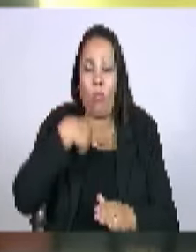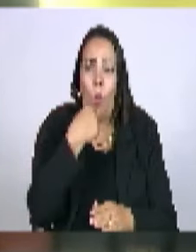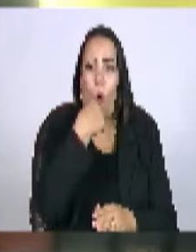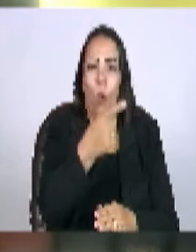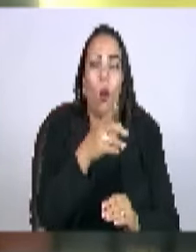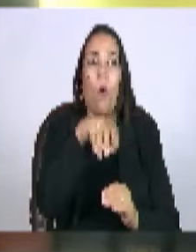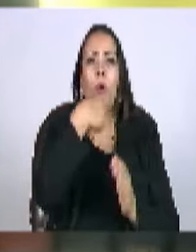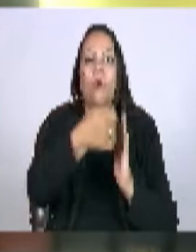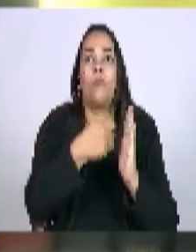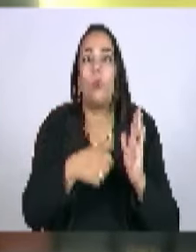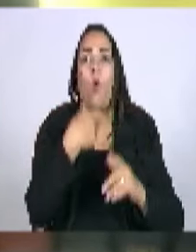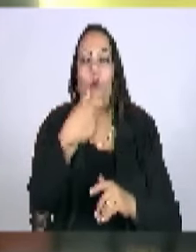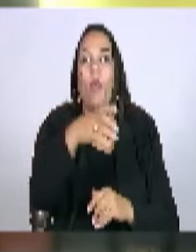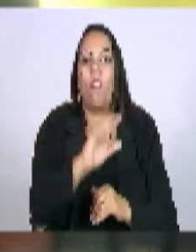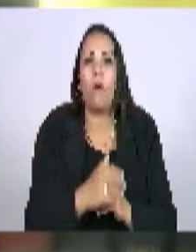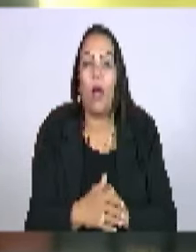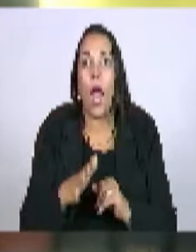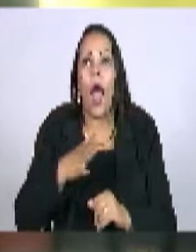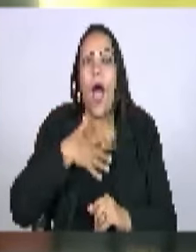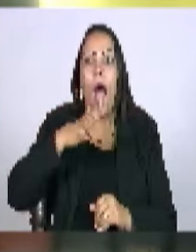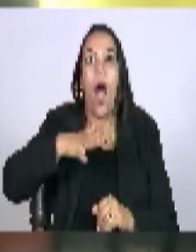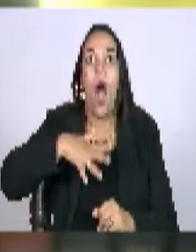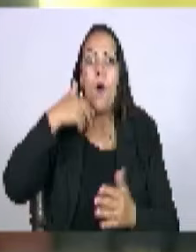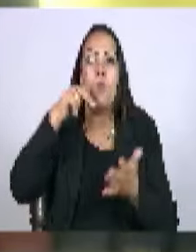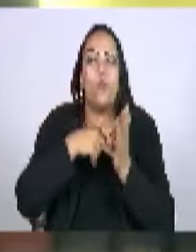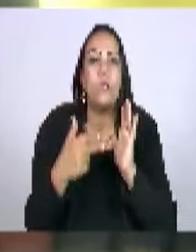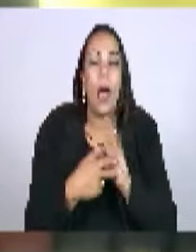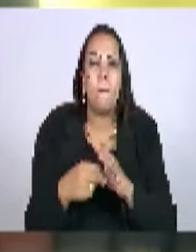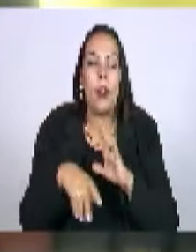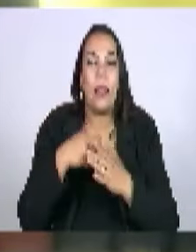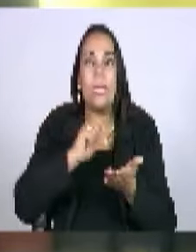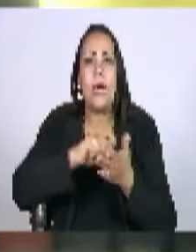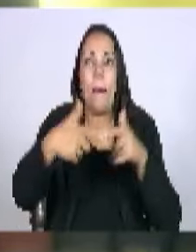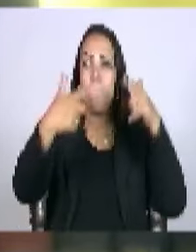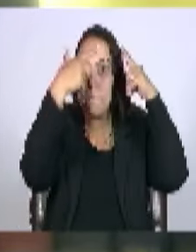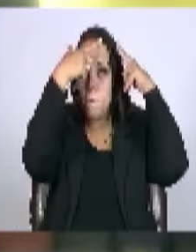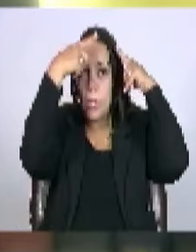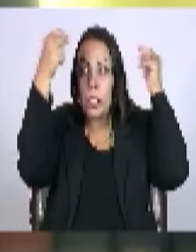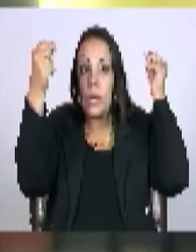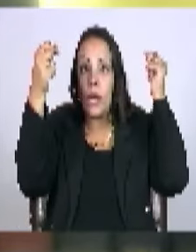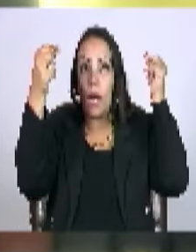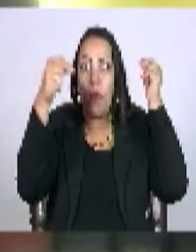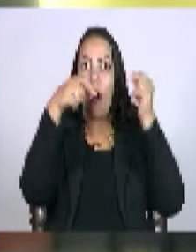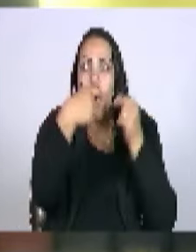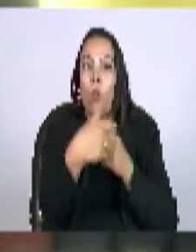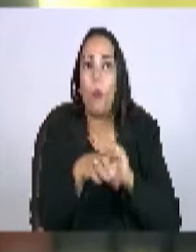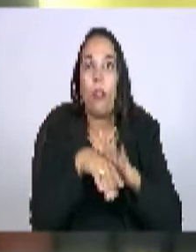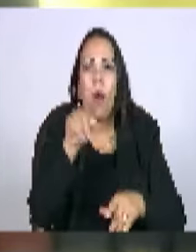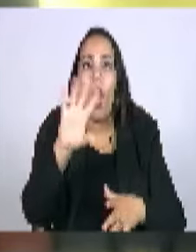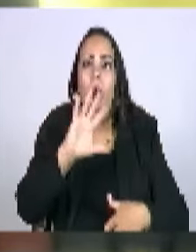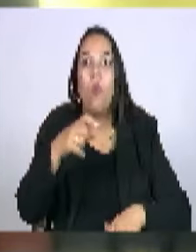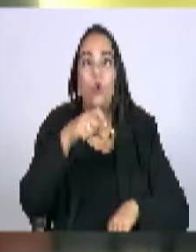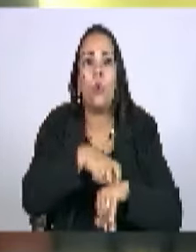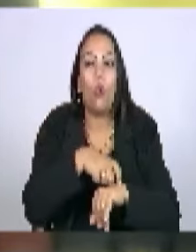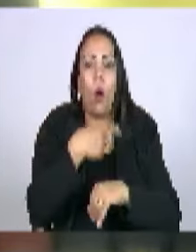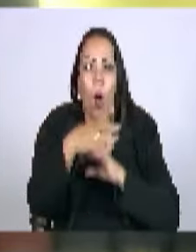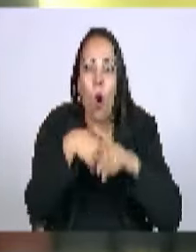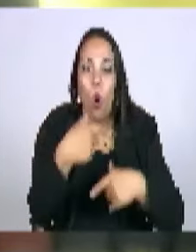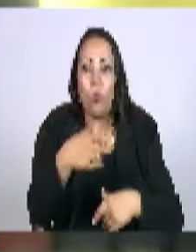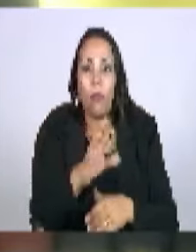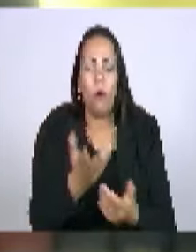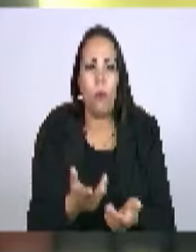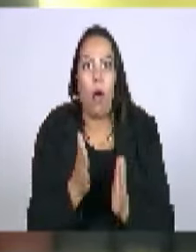المقال انا عايز عايز اعمل رساله ماجستير في الموضوع الفلاني يعمل لك رساله الماجستير ولا الدكتوراه اللي انت عايزها كلام